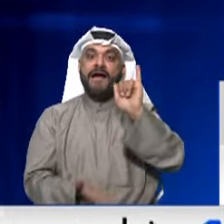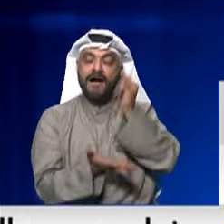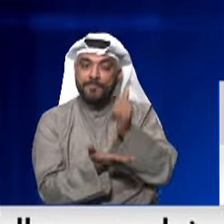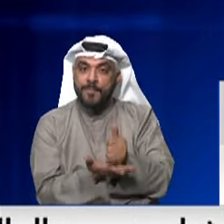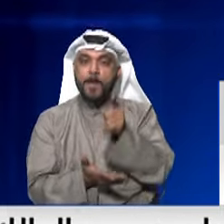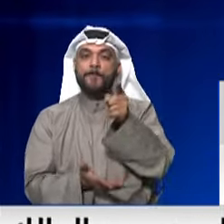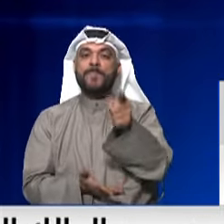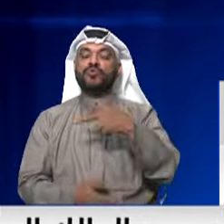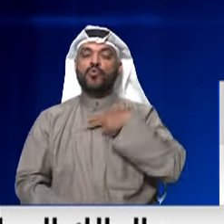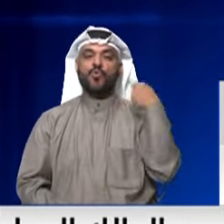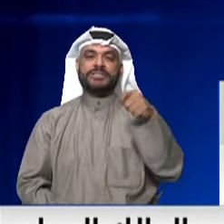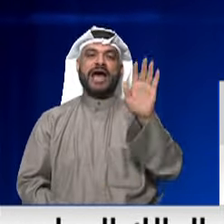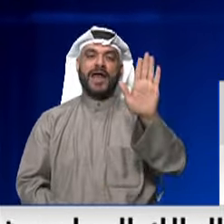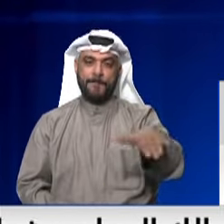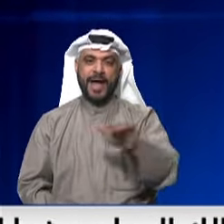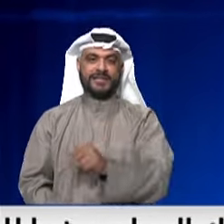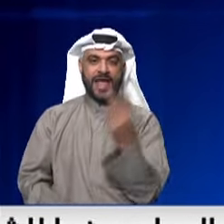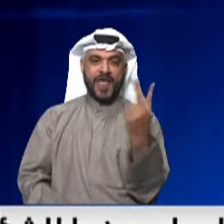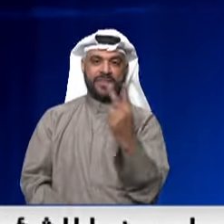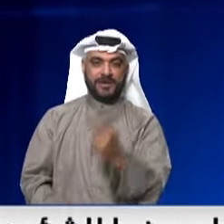الوزراء بالوكالة.